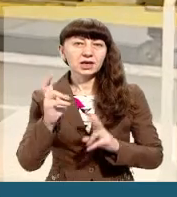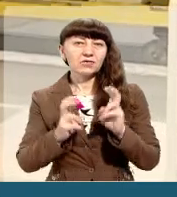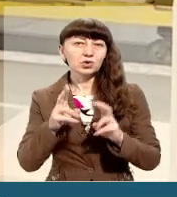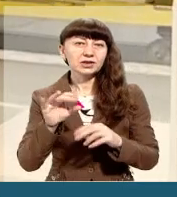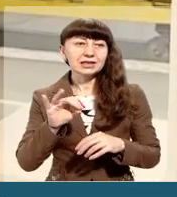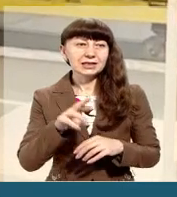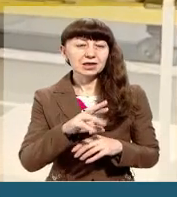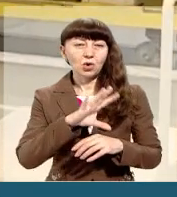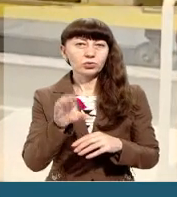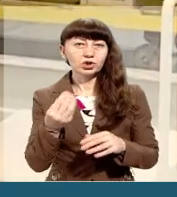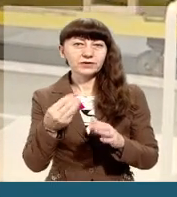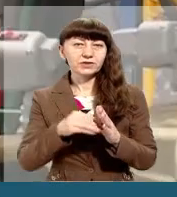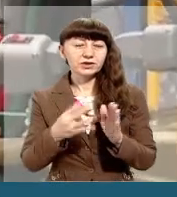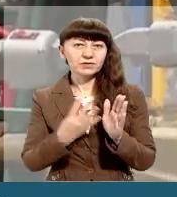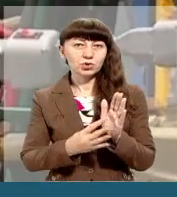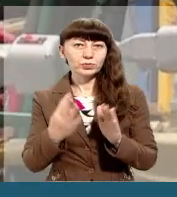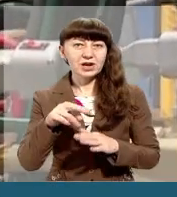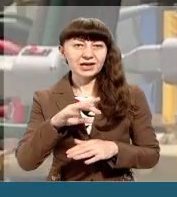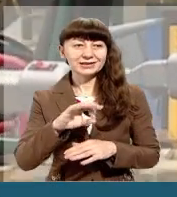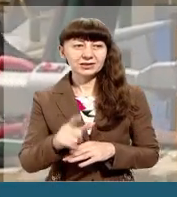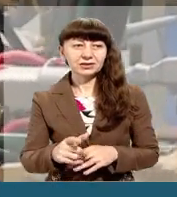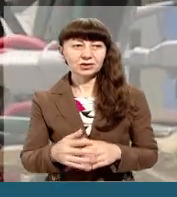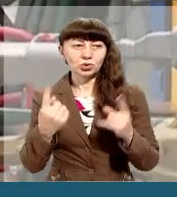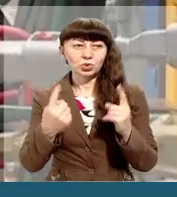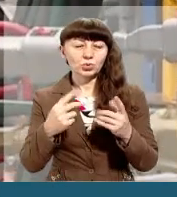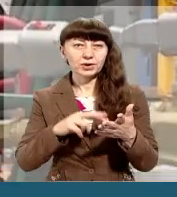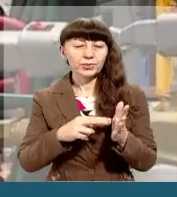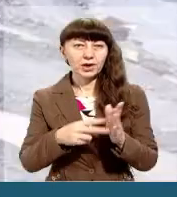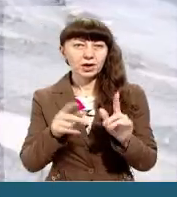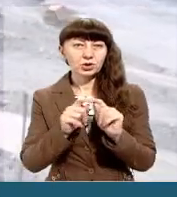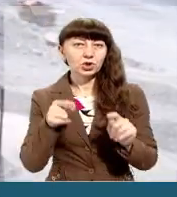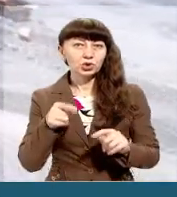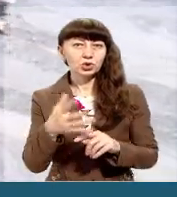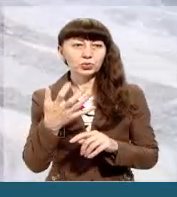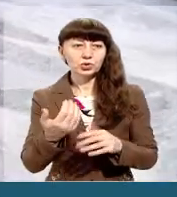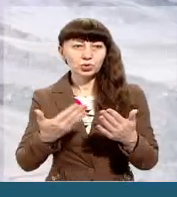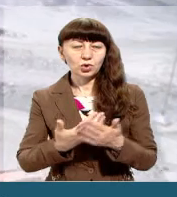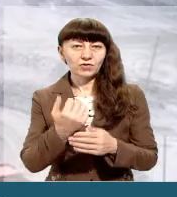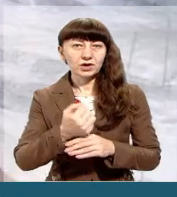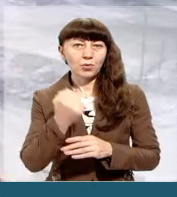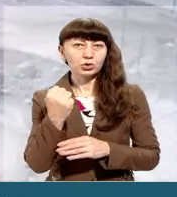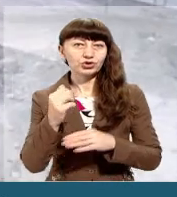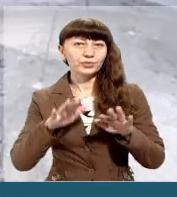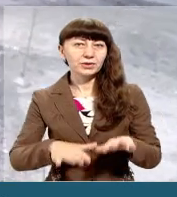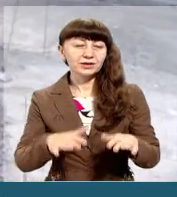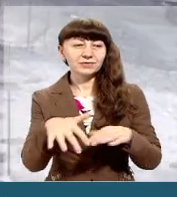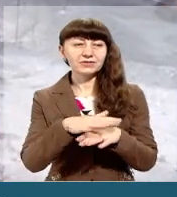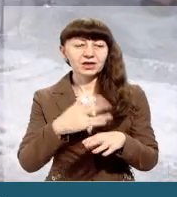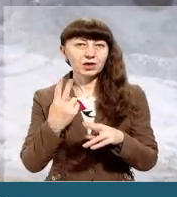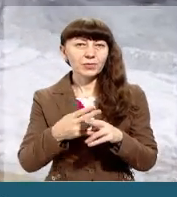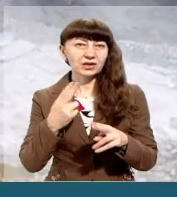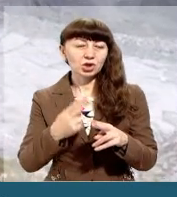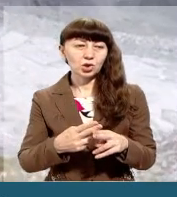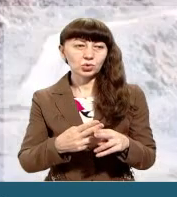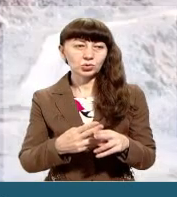«Киа». Общий объем инвестиций – 90 миллиардов тенге. Крупный проект создаст 1500 новых рабочих мест. В сфере